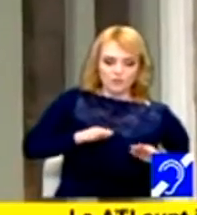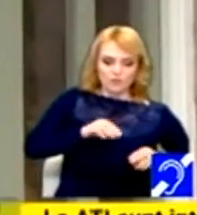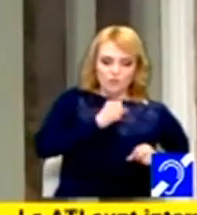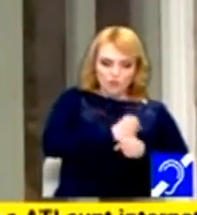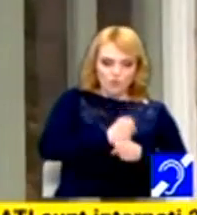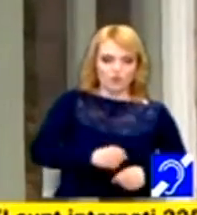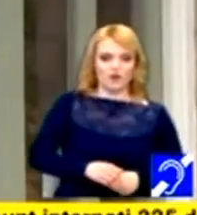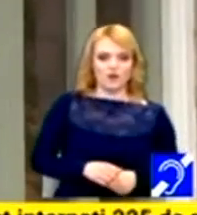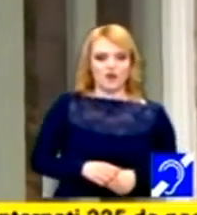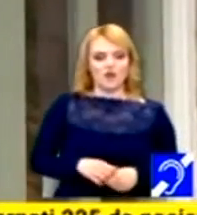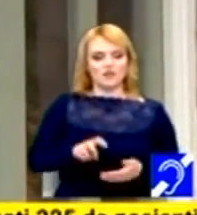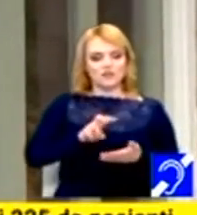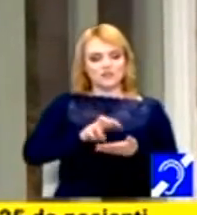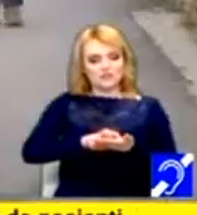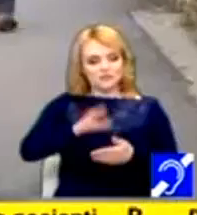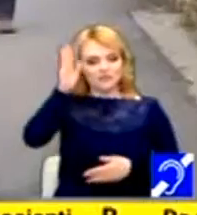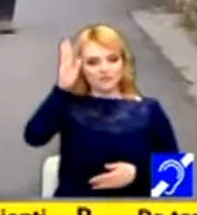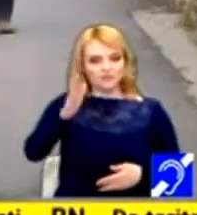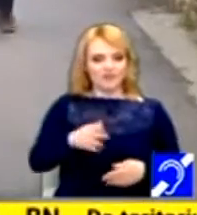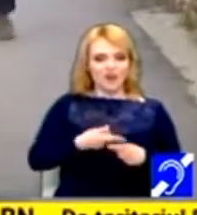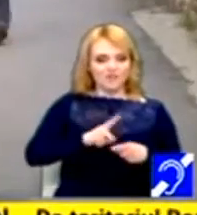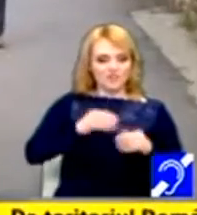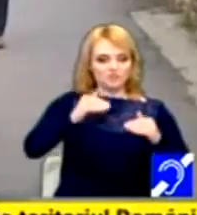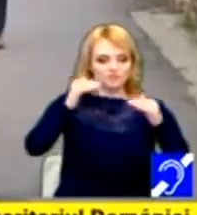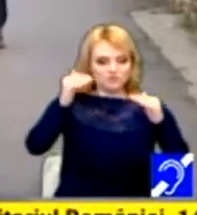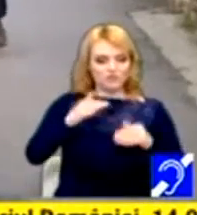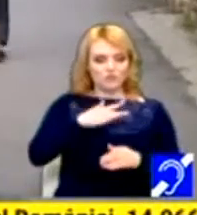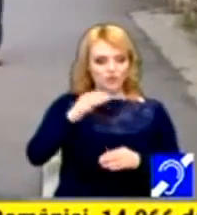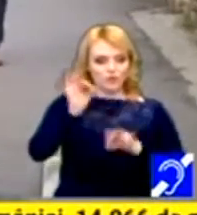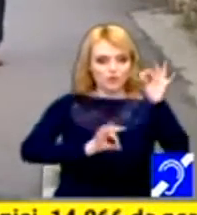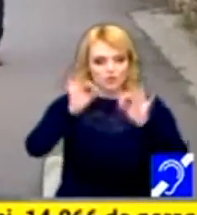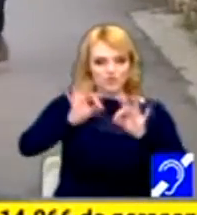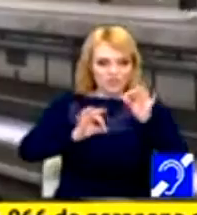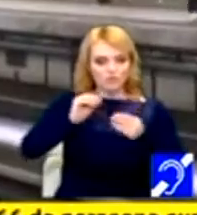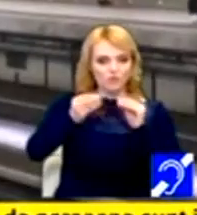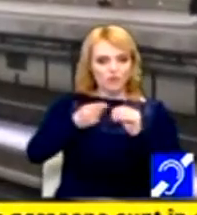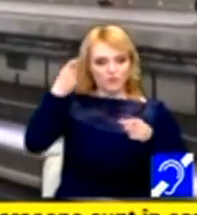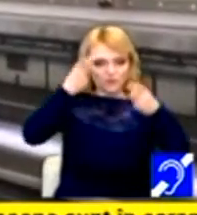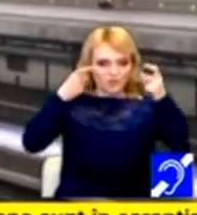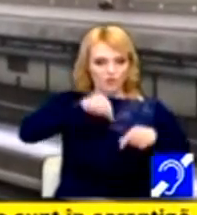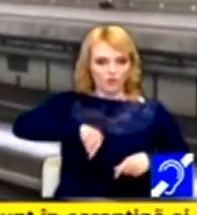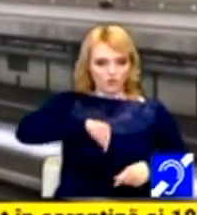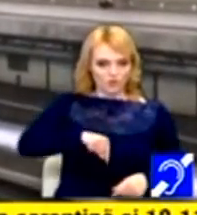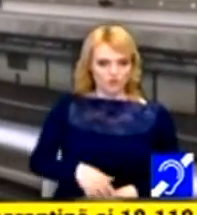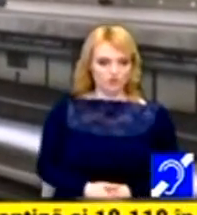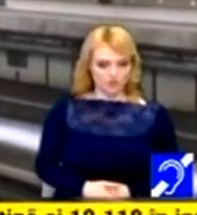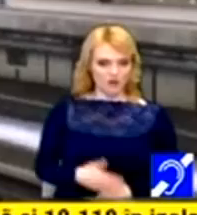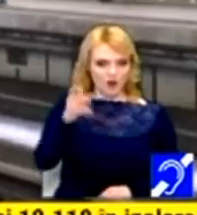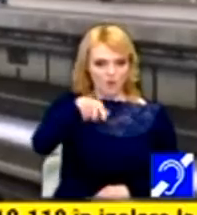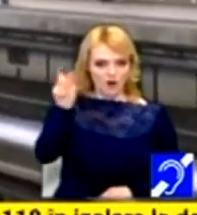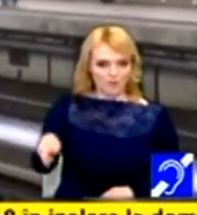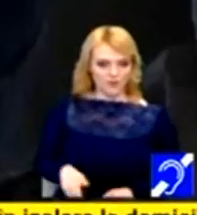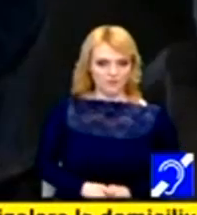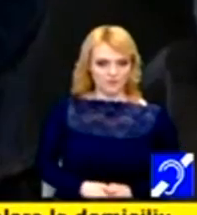sunt principalele motive care au provocat creșterea numărului de afecțiuni psihologice, a anunțat secretarul general al ONU, Antonio Guterres.